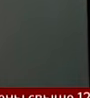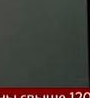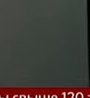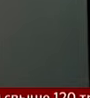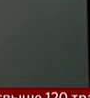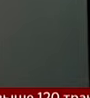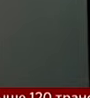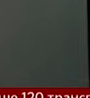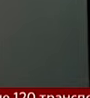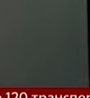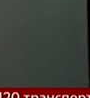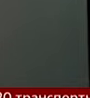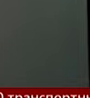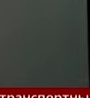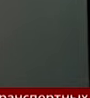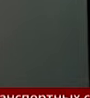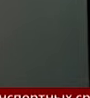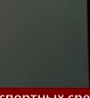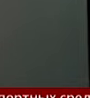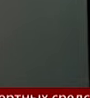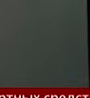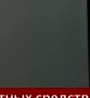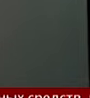қаламыздың тыныштығы біздің Қазақстан